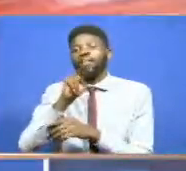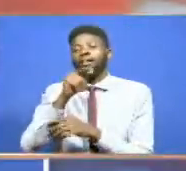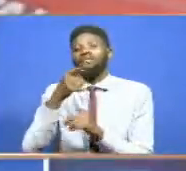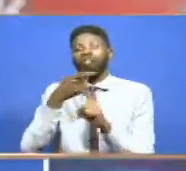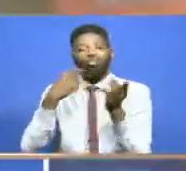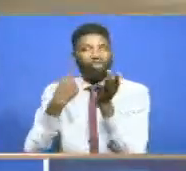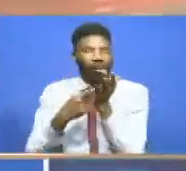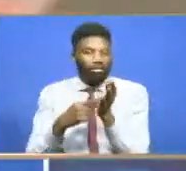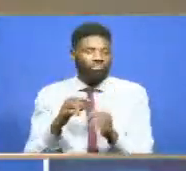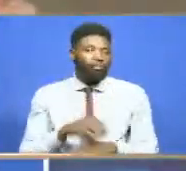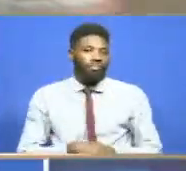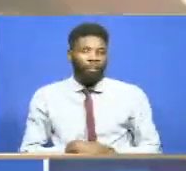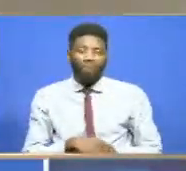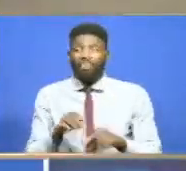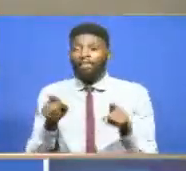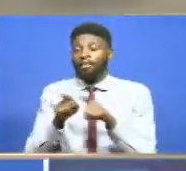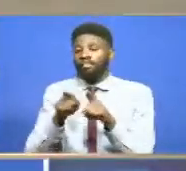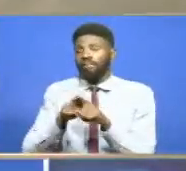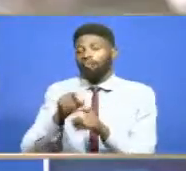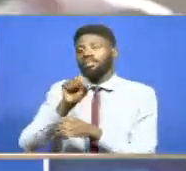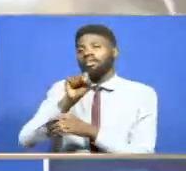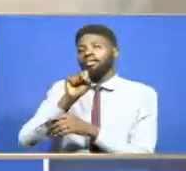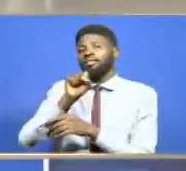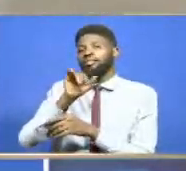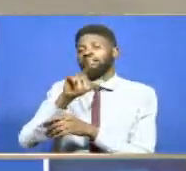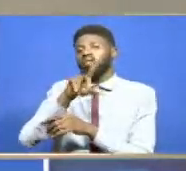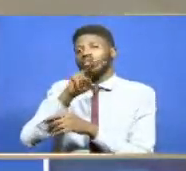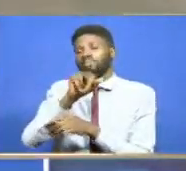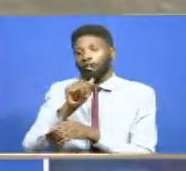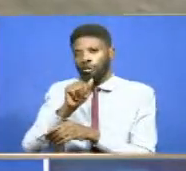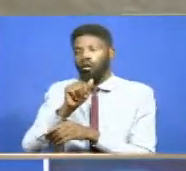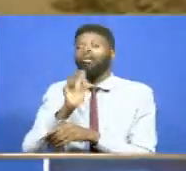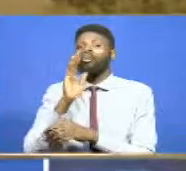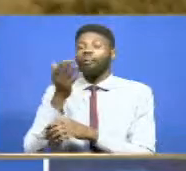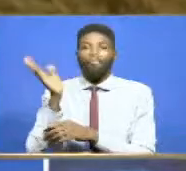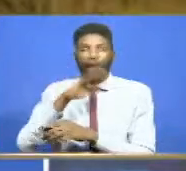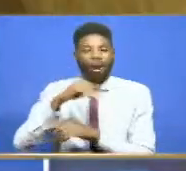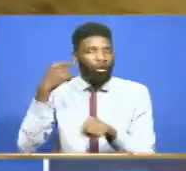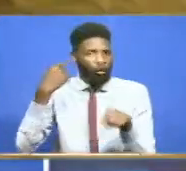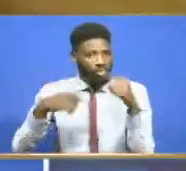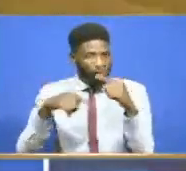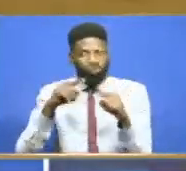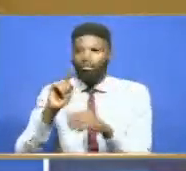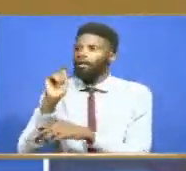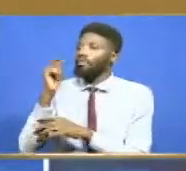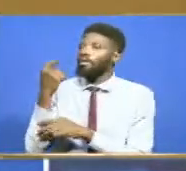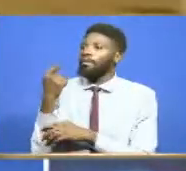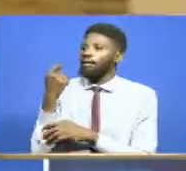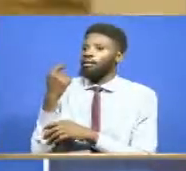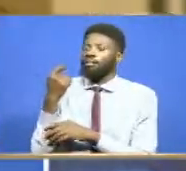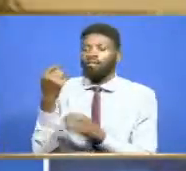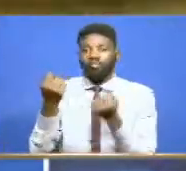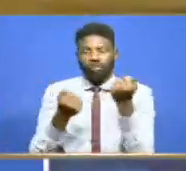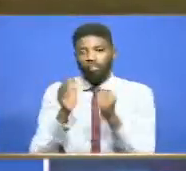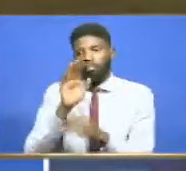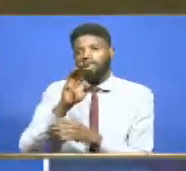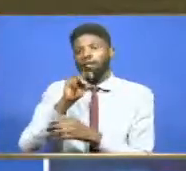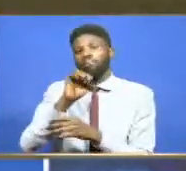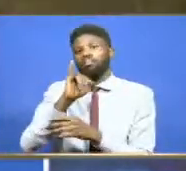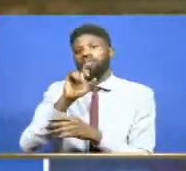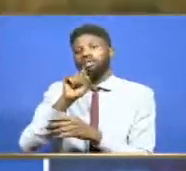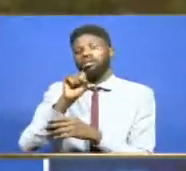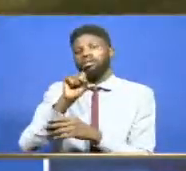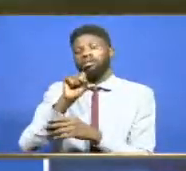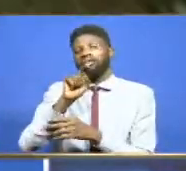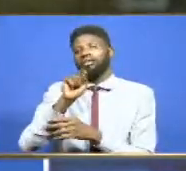Davide na msaidizi wake wa kike Sylvia Vindevogel watarejea kwenye mashindano hayo ya humu nchini katika gari aina ya Mitsubishi Evolution